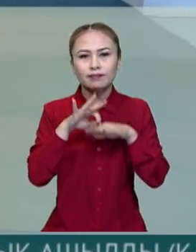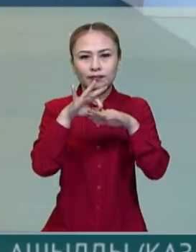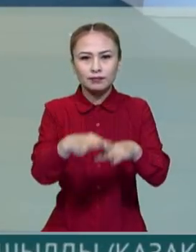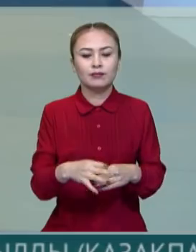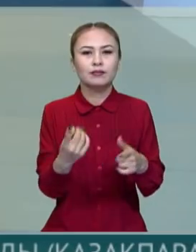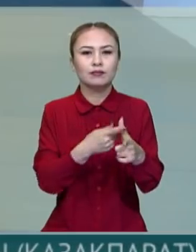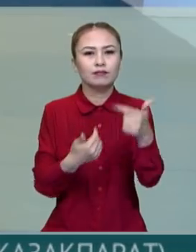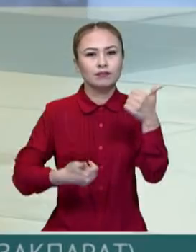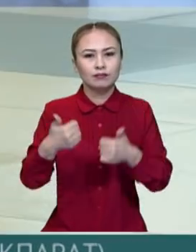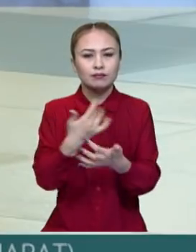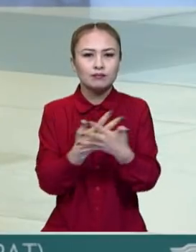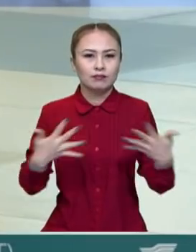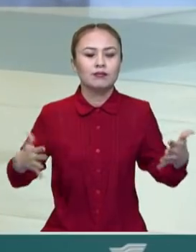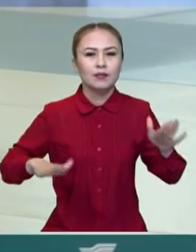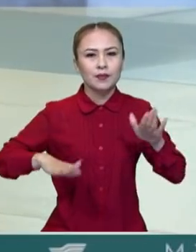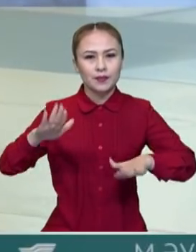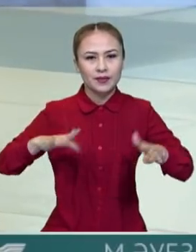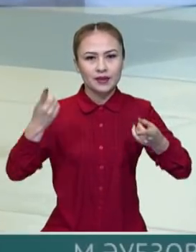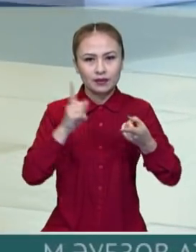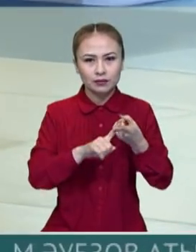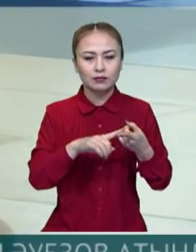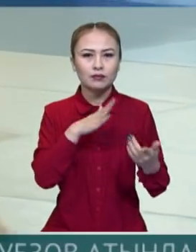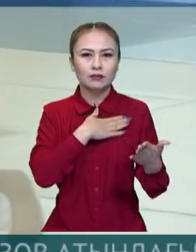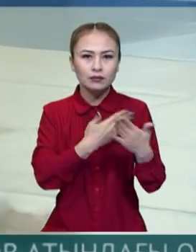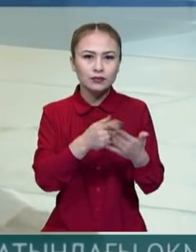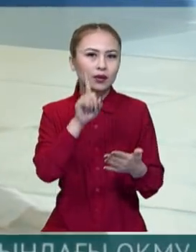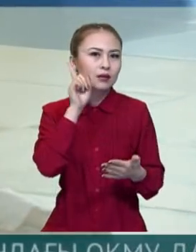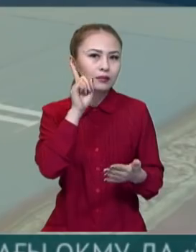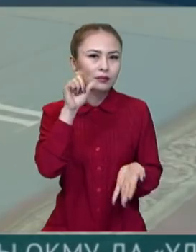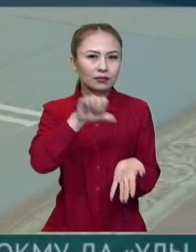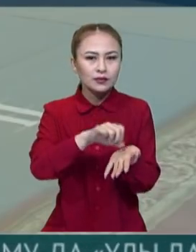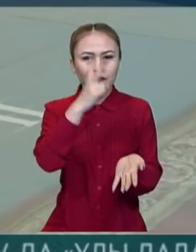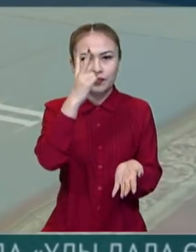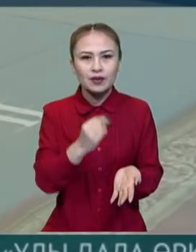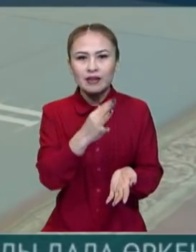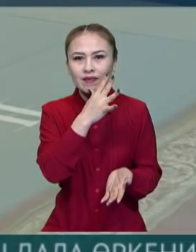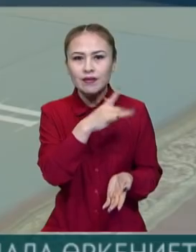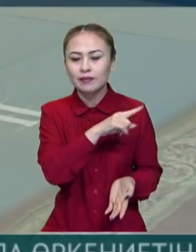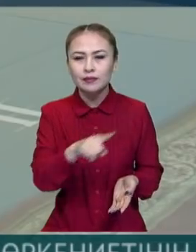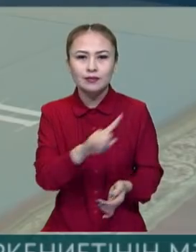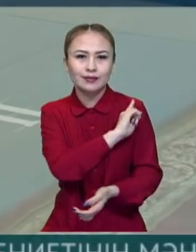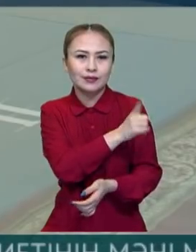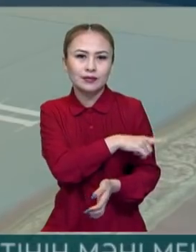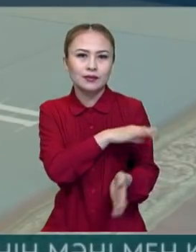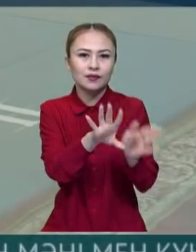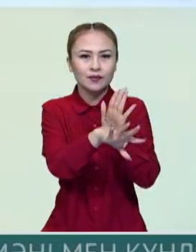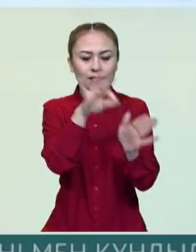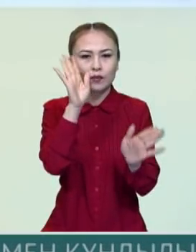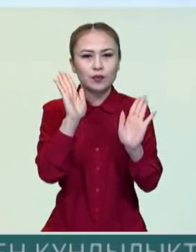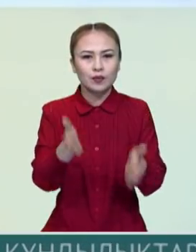өткізіліп отырған сайыста түрлі салмақ дәрежелеріне қарай белдескен жас балуандар екі күн бойына өзара мықтыны анықтайтын болады.